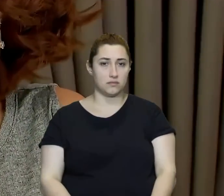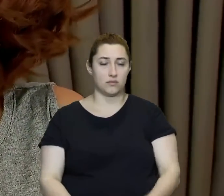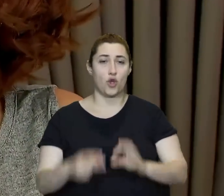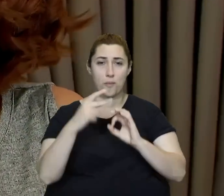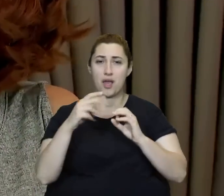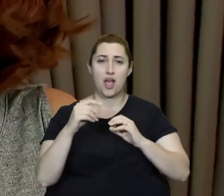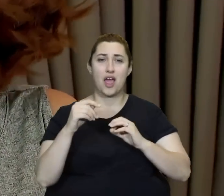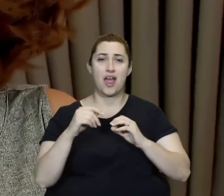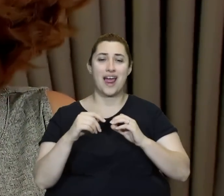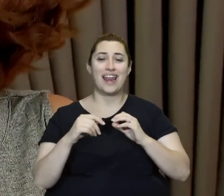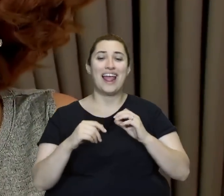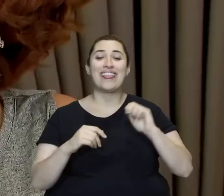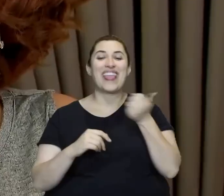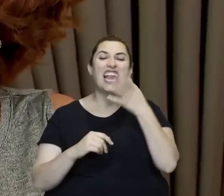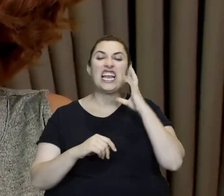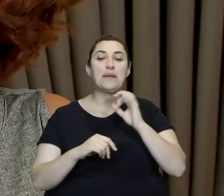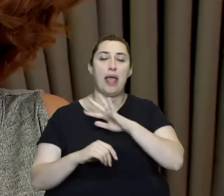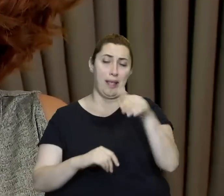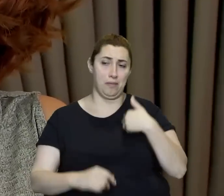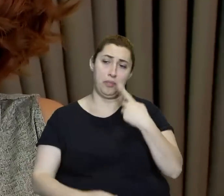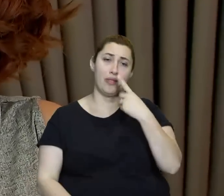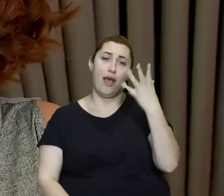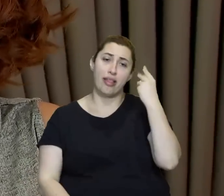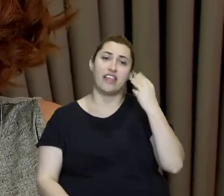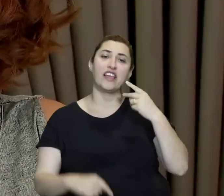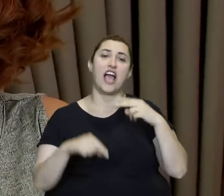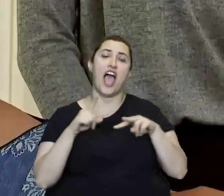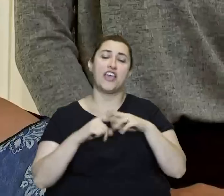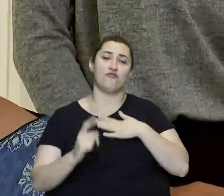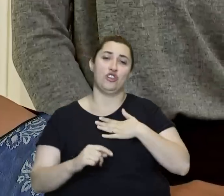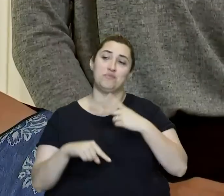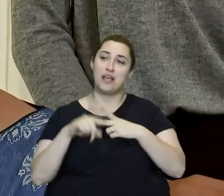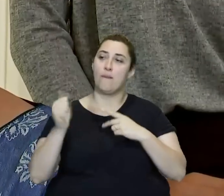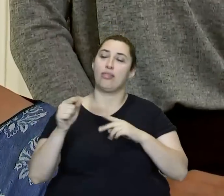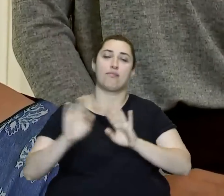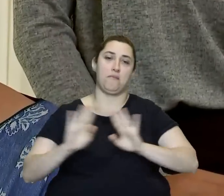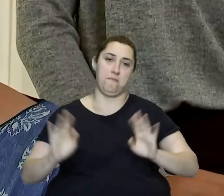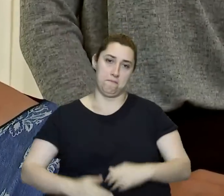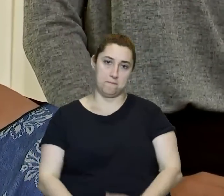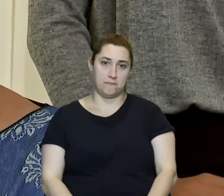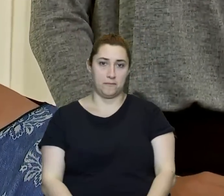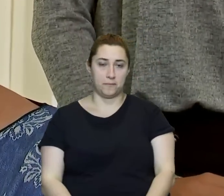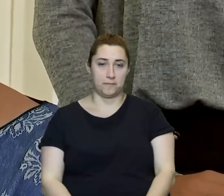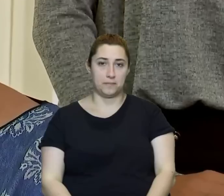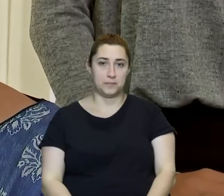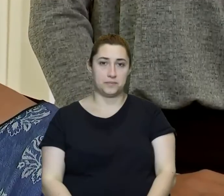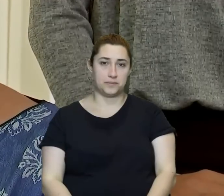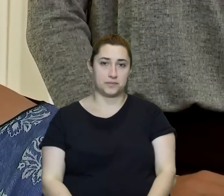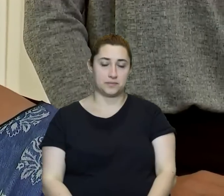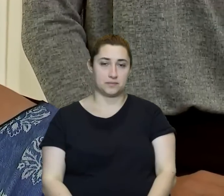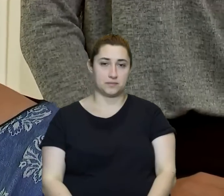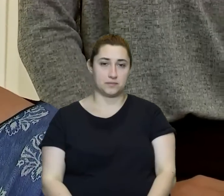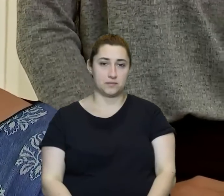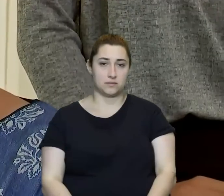Ömer'in önceliğini hepimiz gördük Ayşe'cim. Zehra. Müzeyyen kalbindeki hançer daha da derine itilmiş gibi